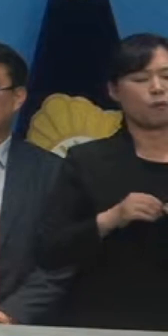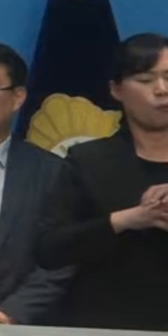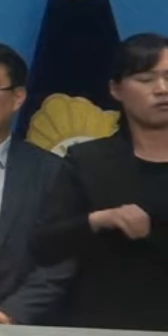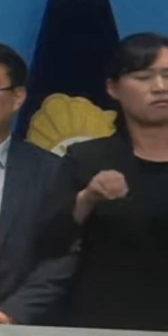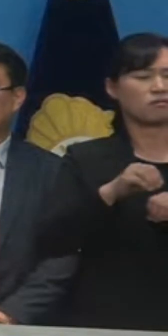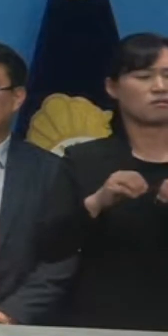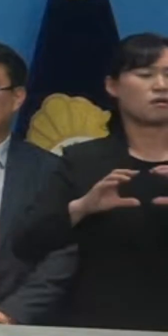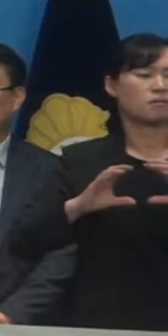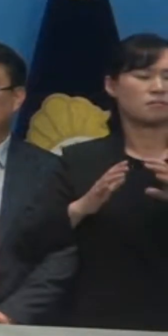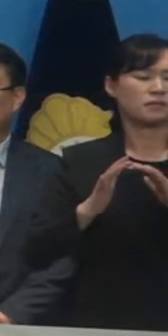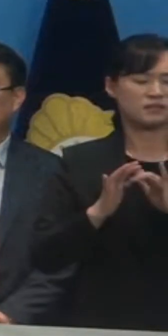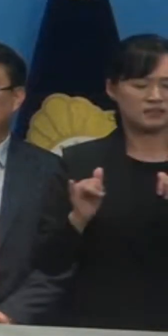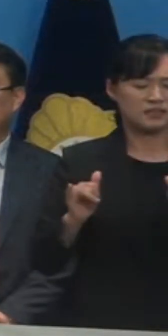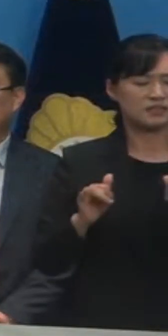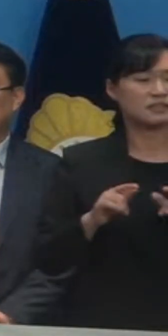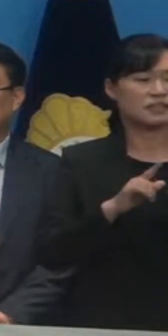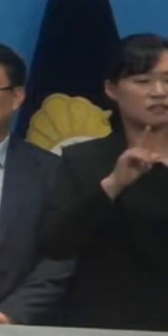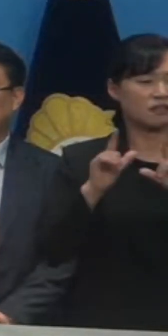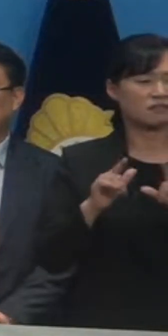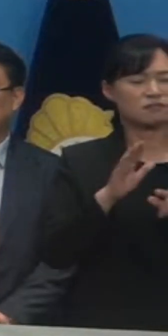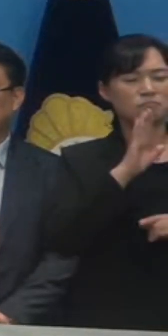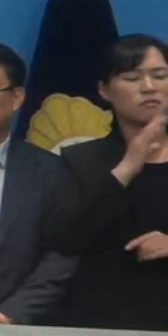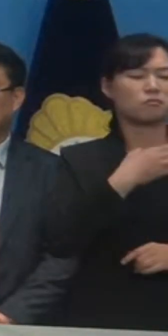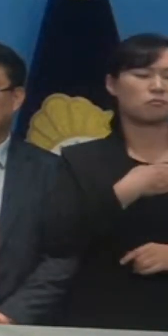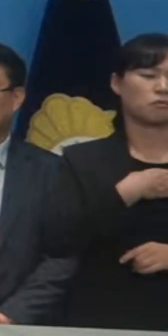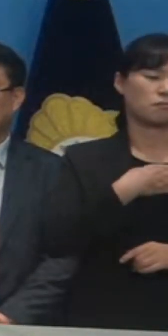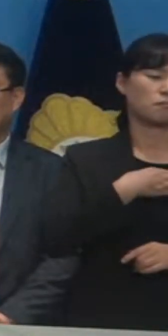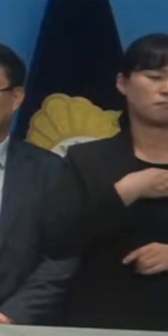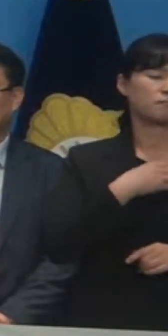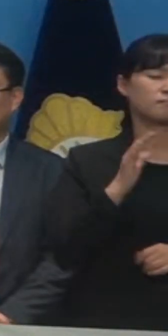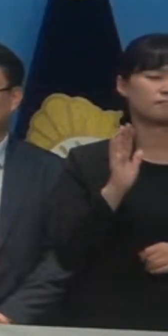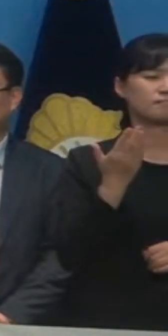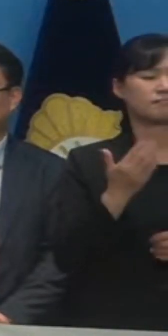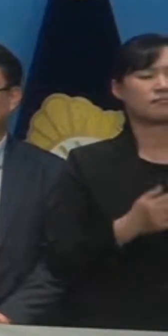민생에는 치명적 위험으로도 될 수가 있기 때문입니다.